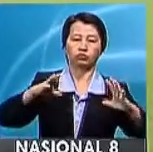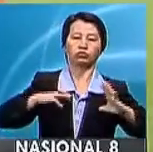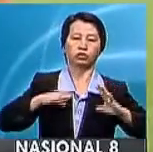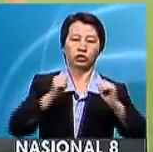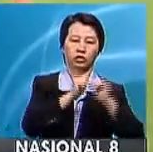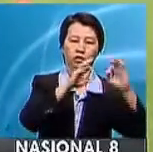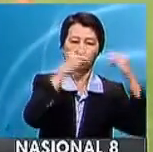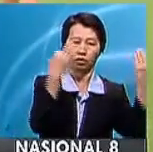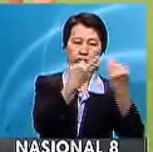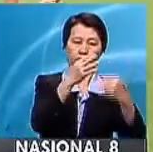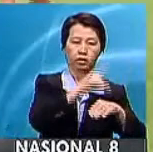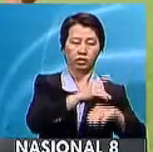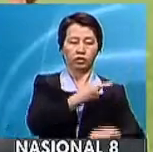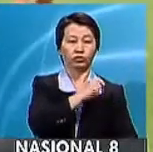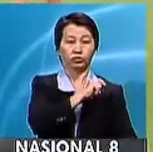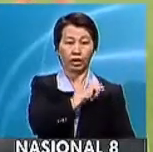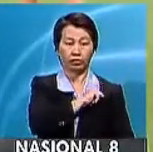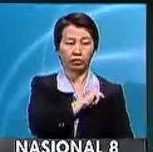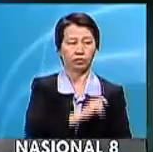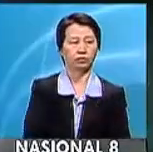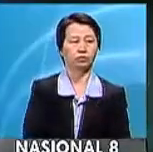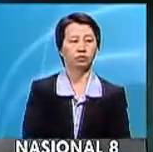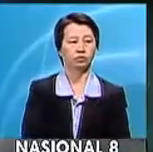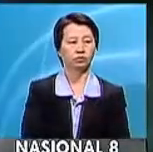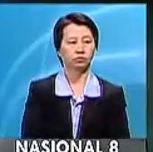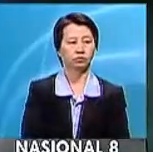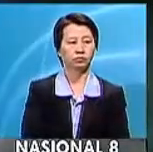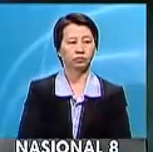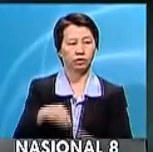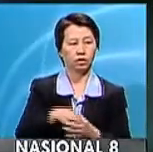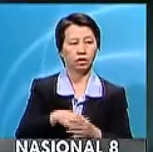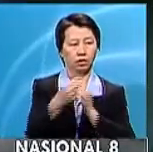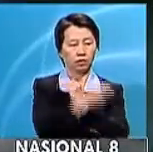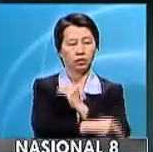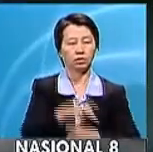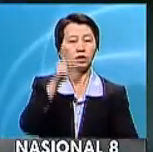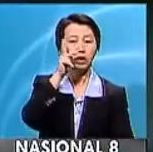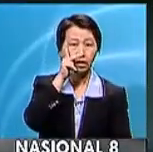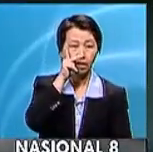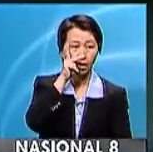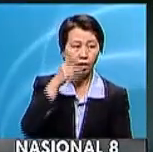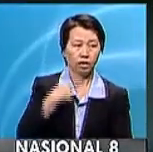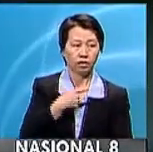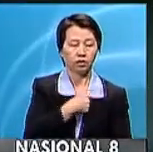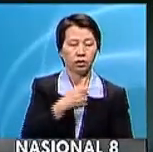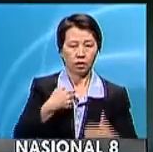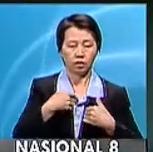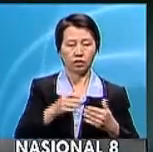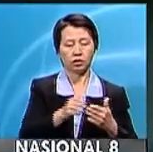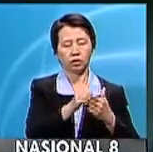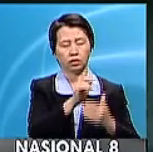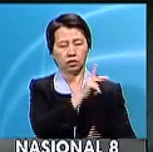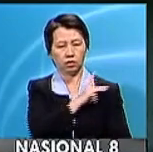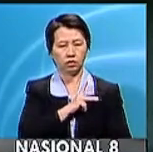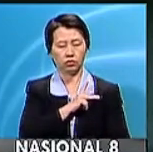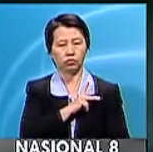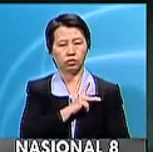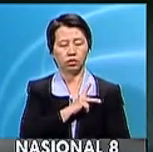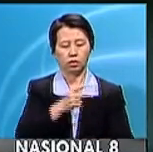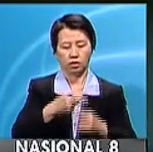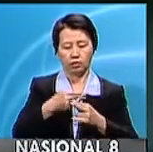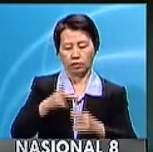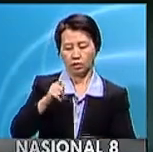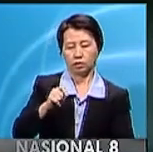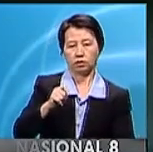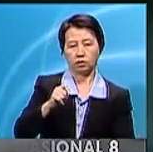bersama keluarganya di Sepanyol. Dalam negeri Kedah, kita masih lagi ketua jurulatih kita, saudara Tan Chin Ho,